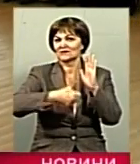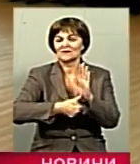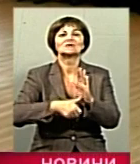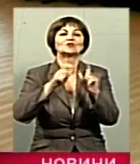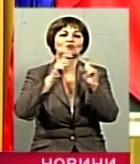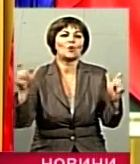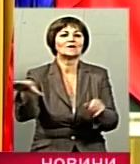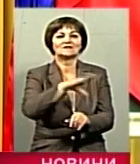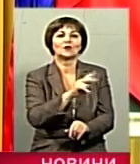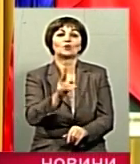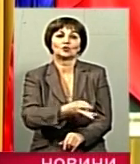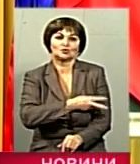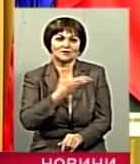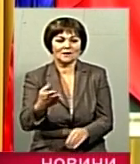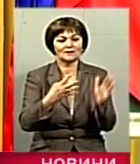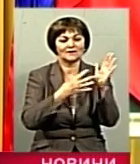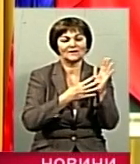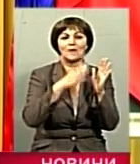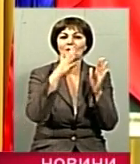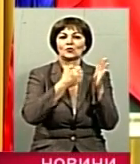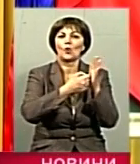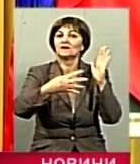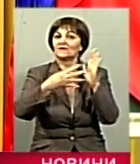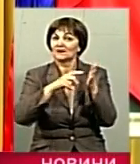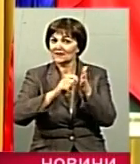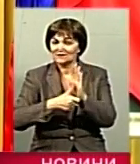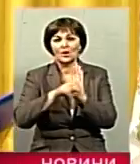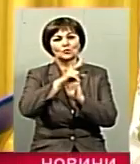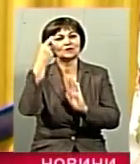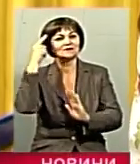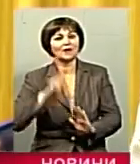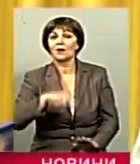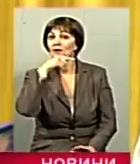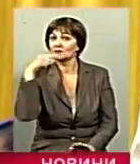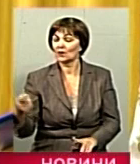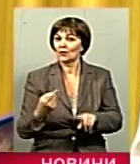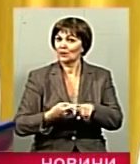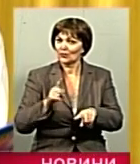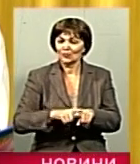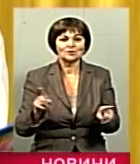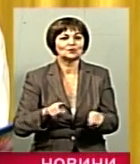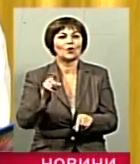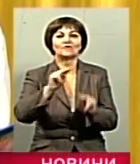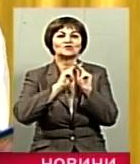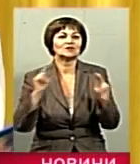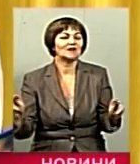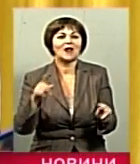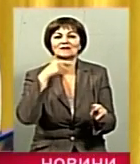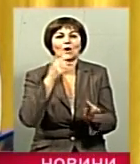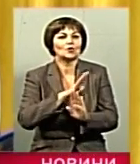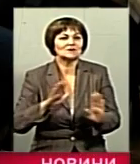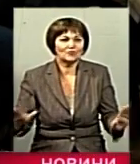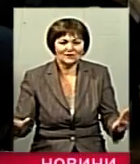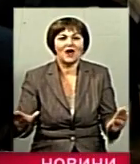кожен охочий учень із 5 по 9 клас. Однак лише той, хто знає російську, тому що вчителька українською не розмовляє і не